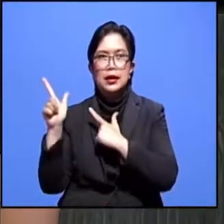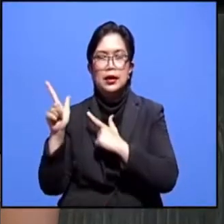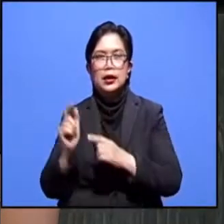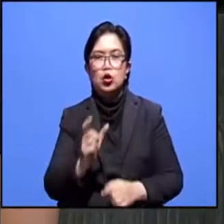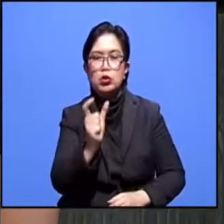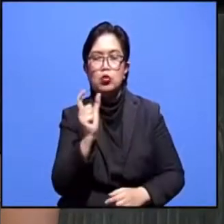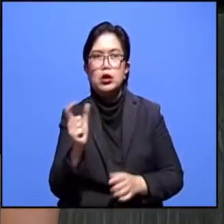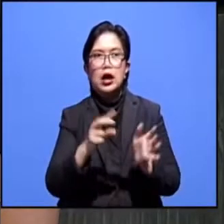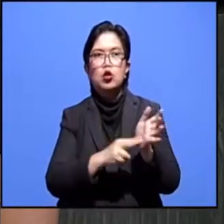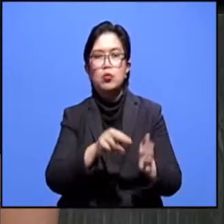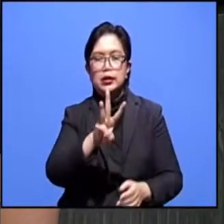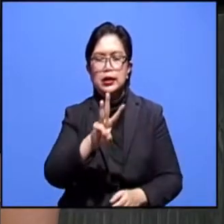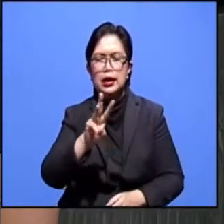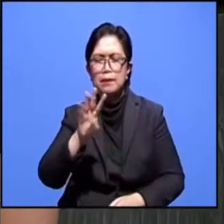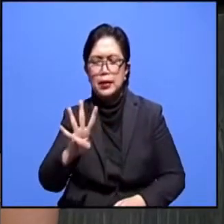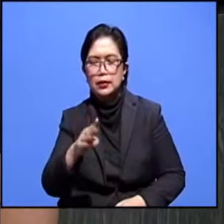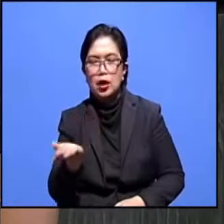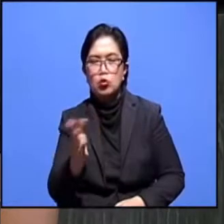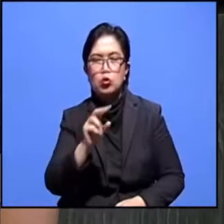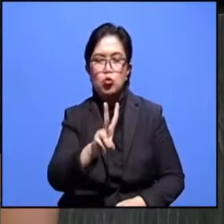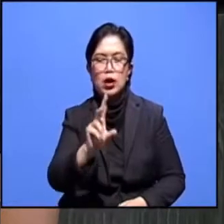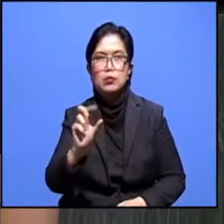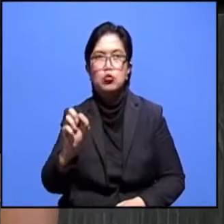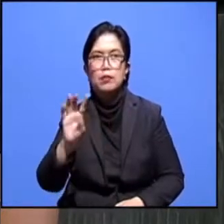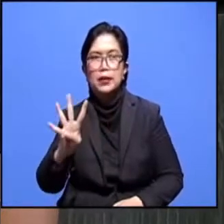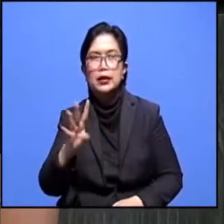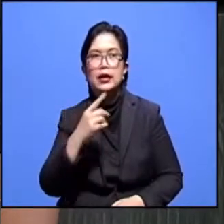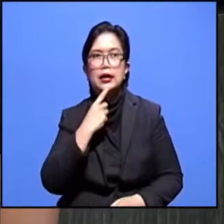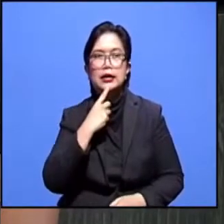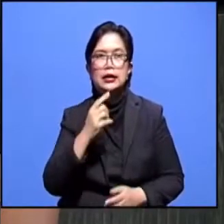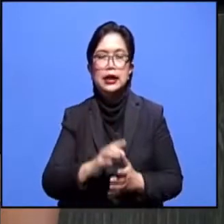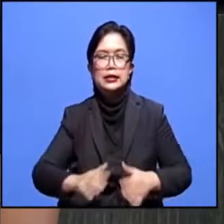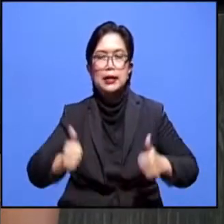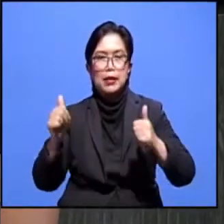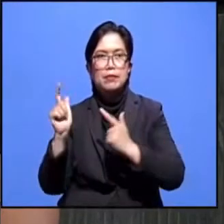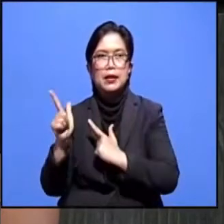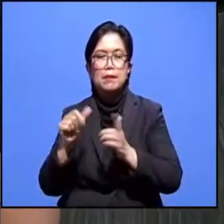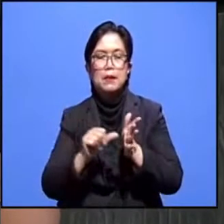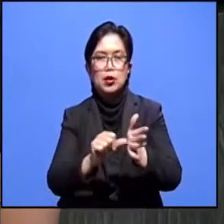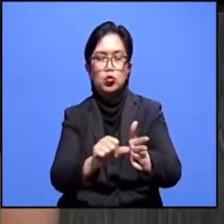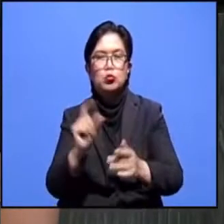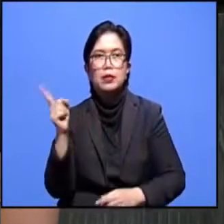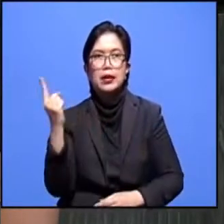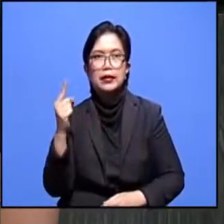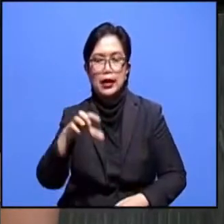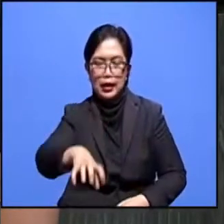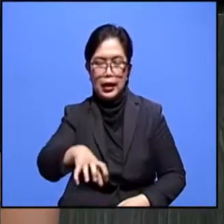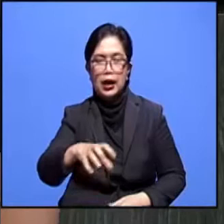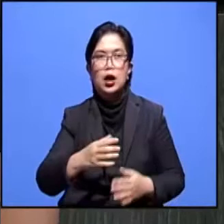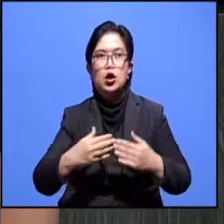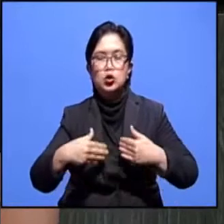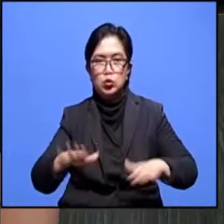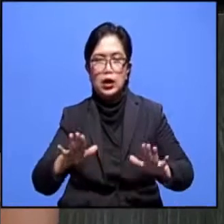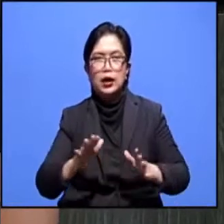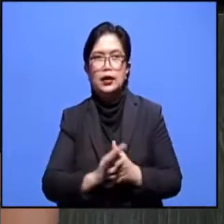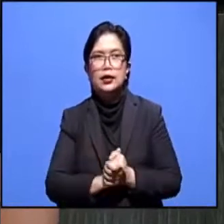Nomor 34 ya, 2004 itu salah satu operasi militer selain perang adalah membantu tugas pemerintah daerah. Dan ini sudah dikuatkan